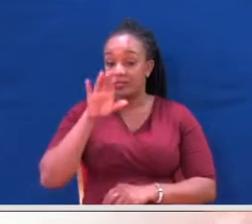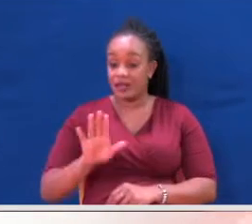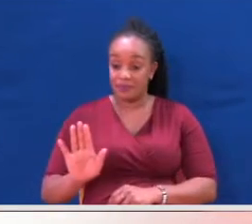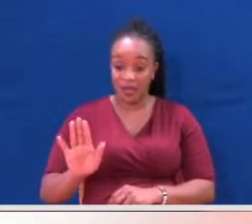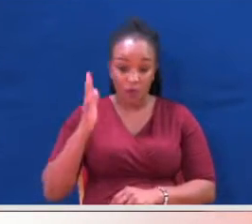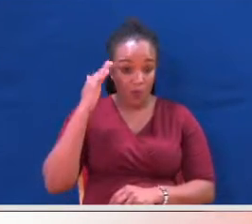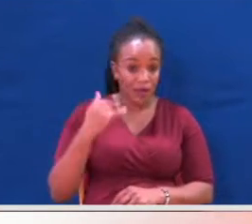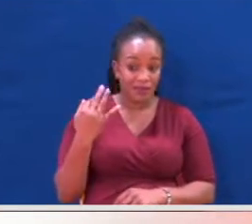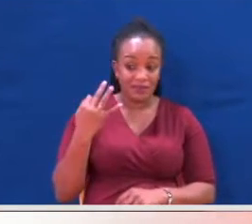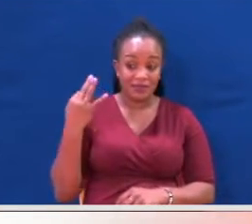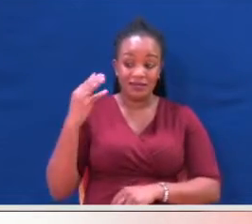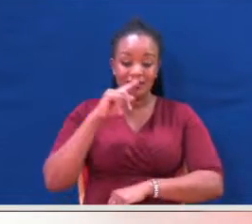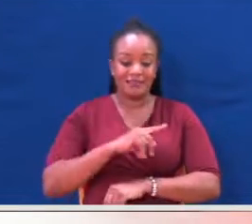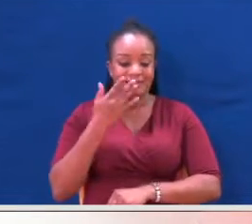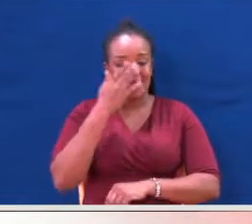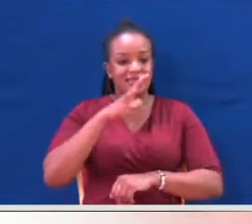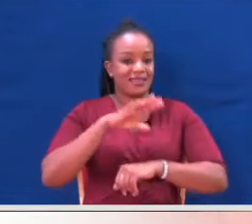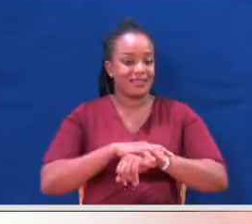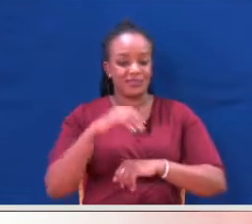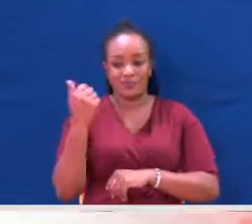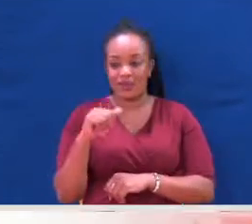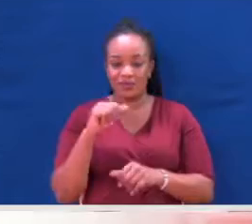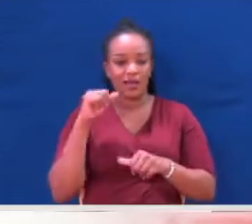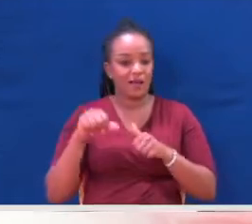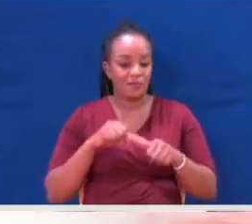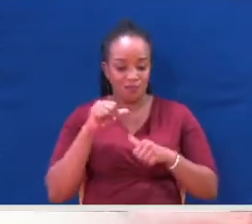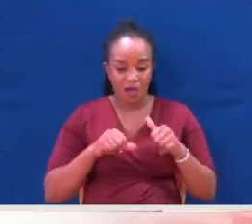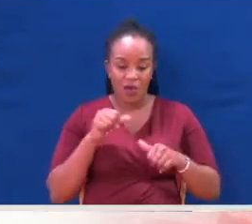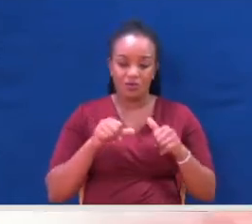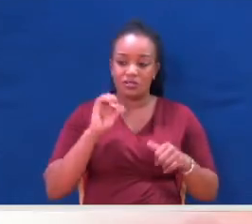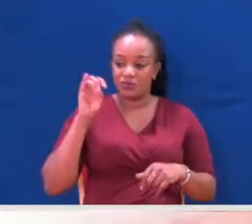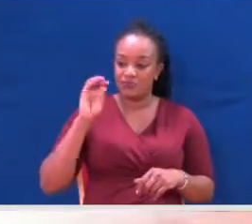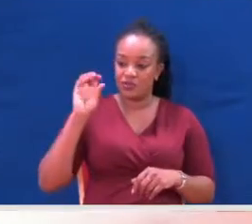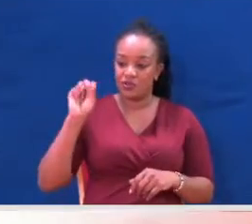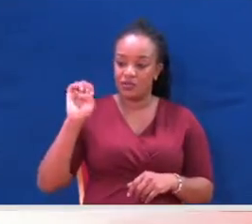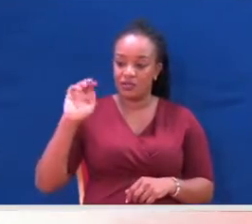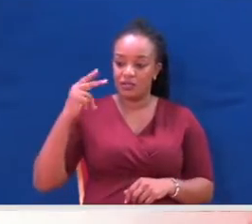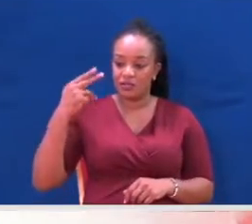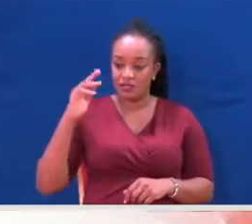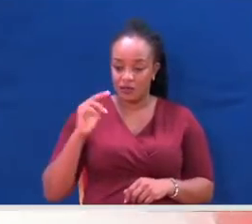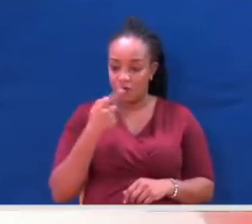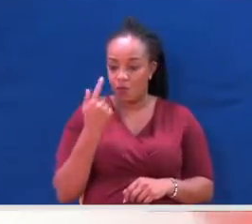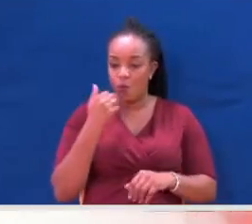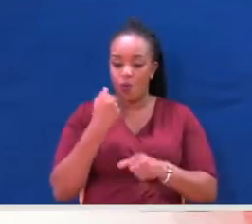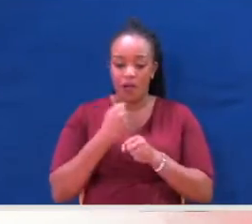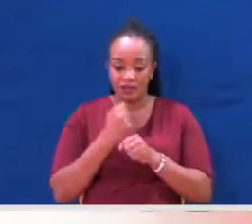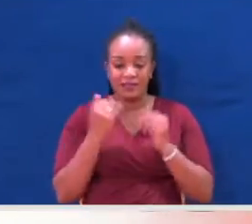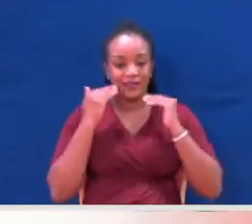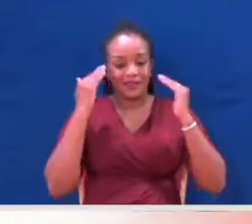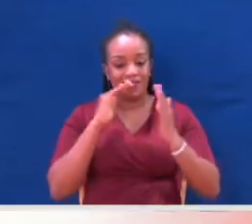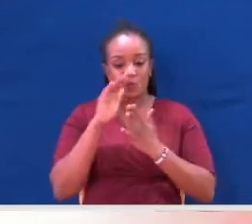to find an answer or a clue on the whereabouts of Joseph, who has been working at the headquarters for close to 2 years